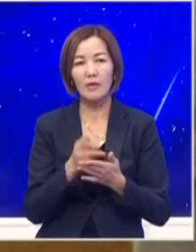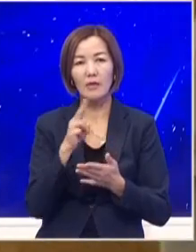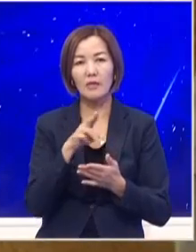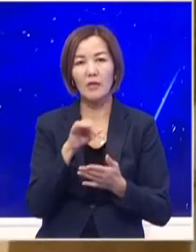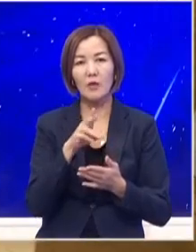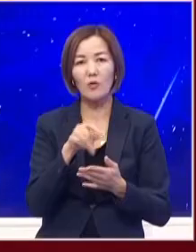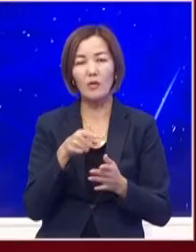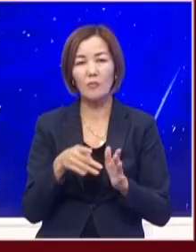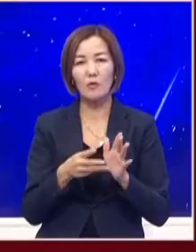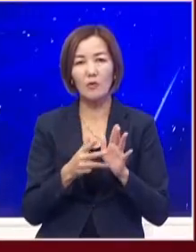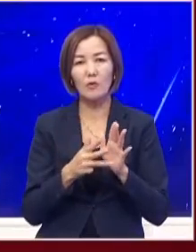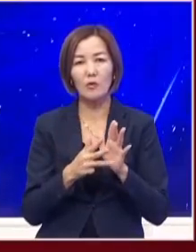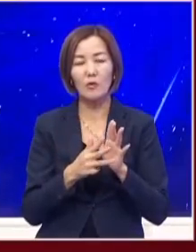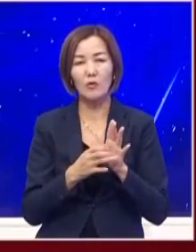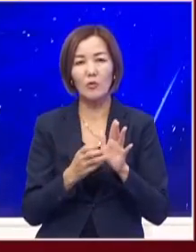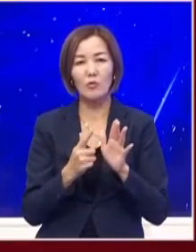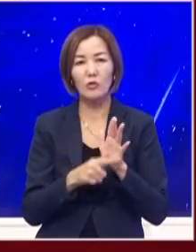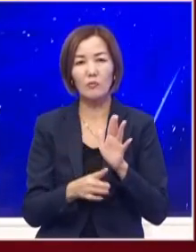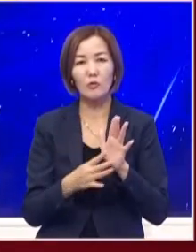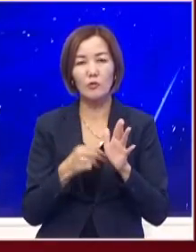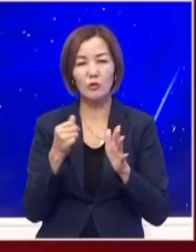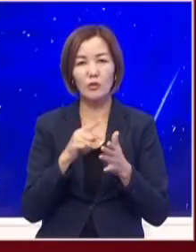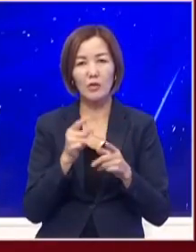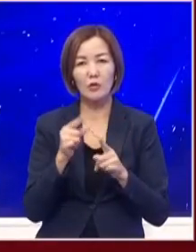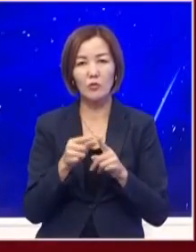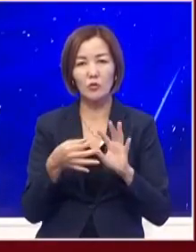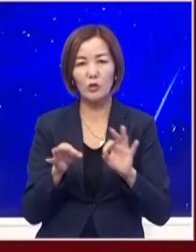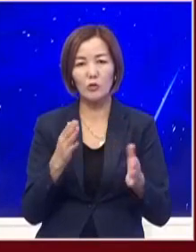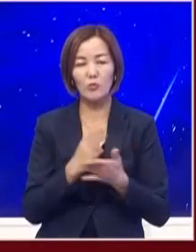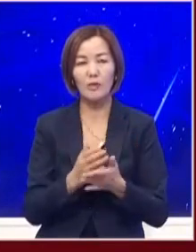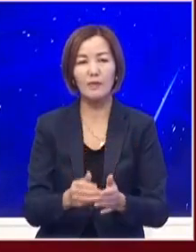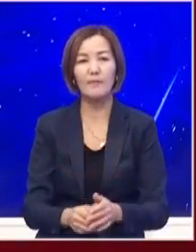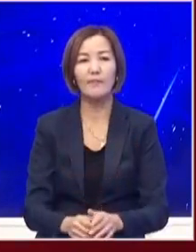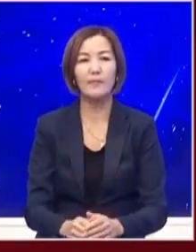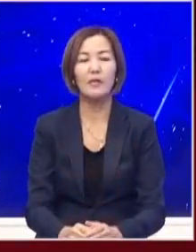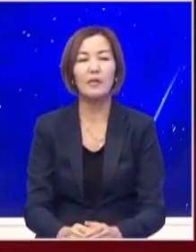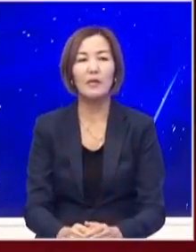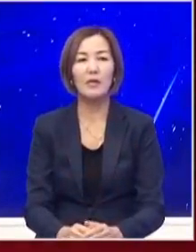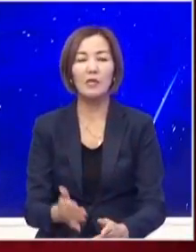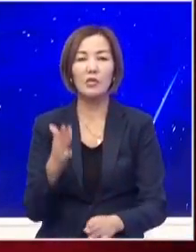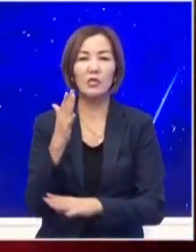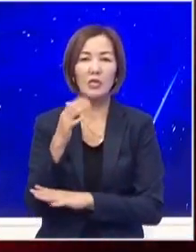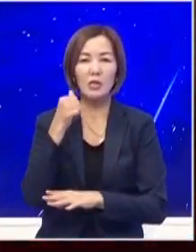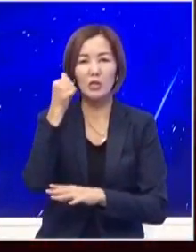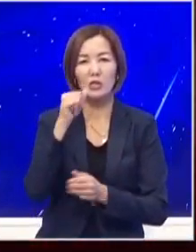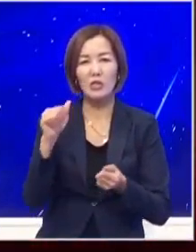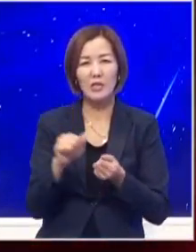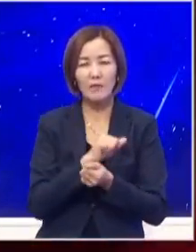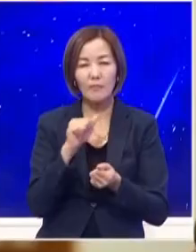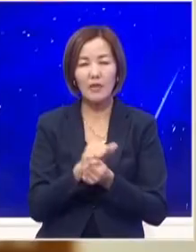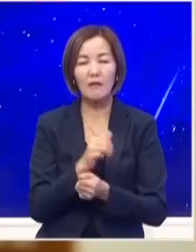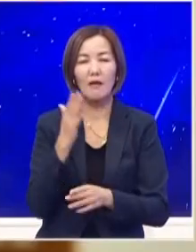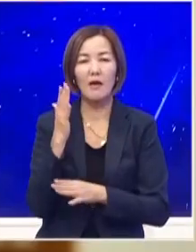Дәркембайұлы 1979 жыл деген жазуы бар. 7 жыл бойы кепкен ағашты мен 1979